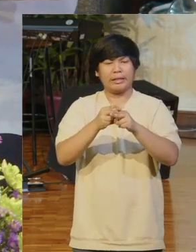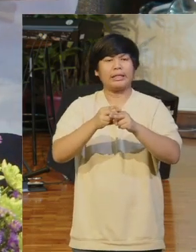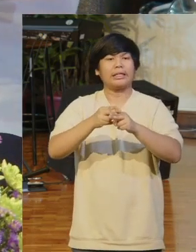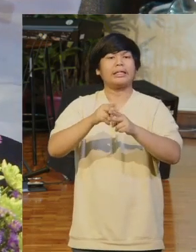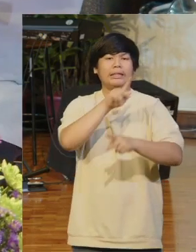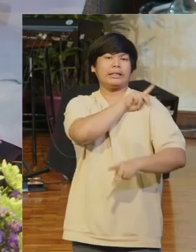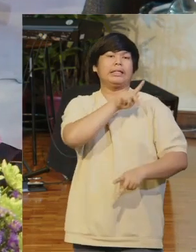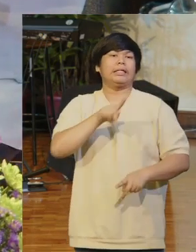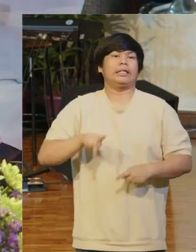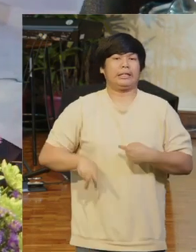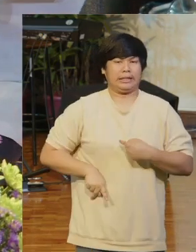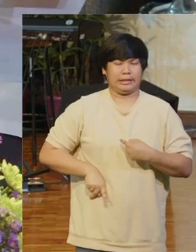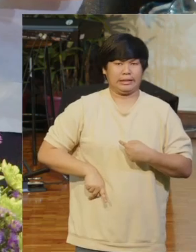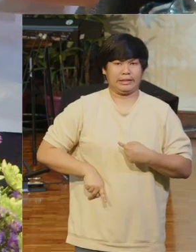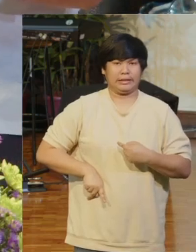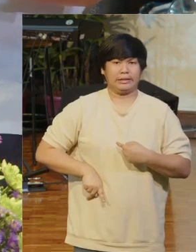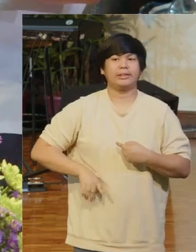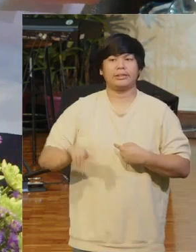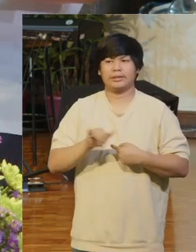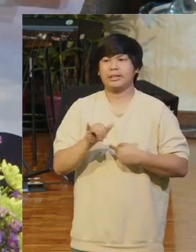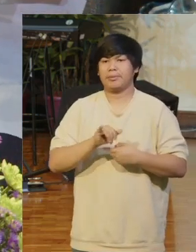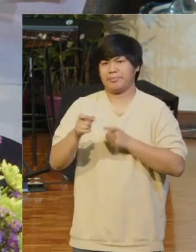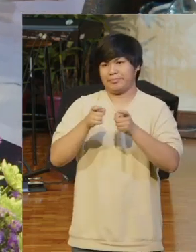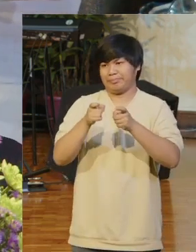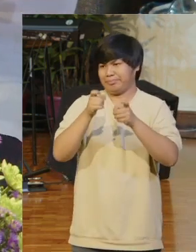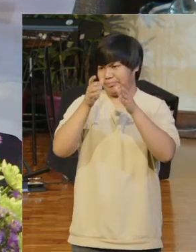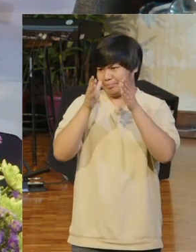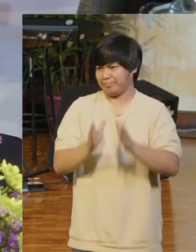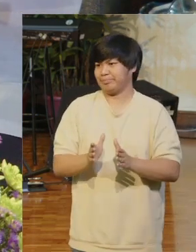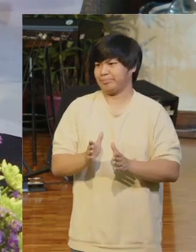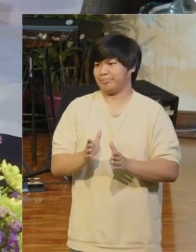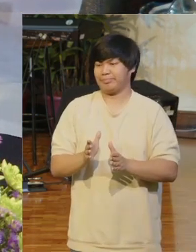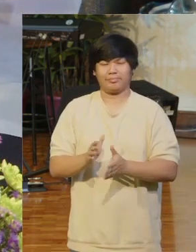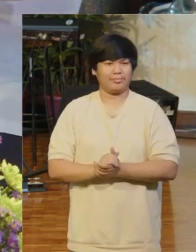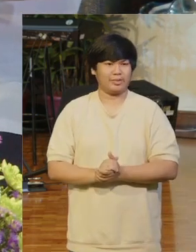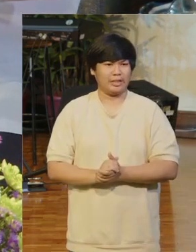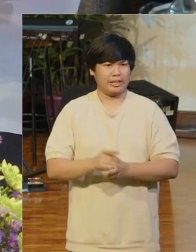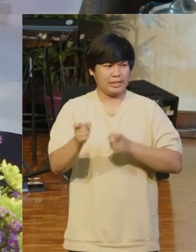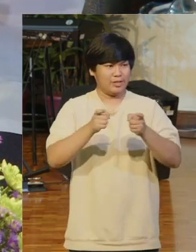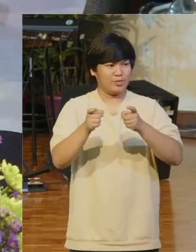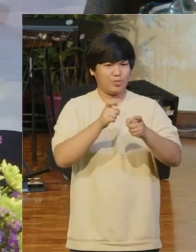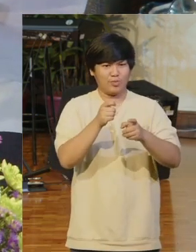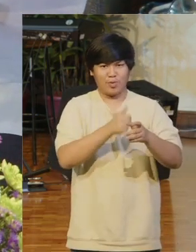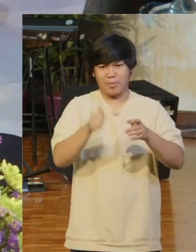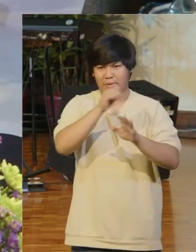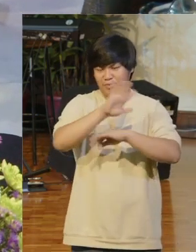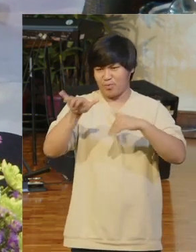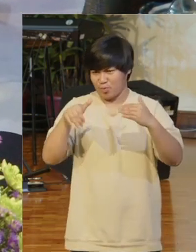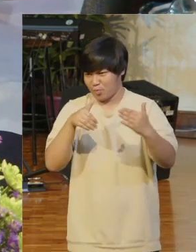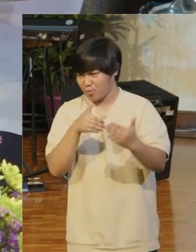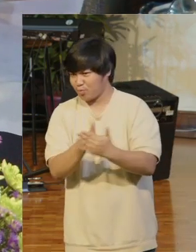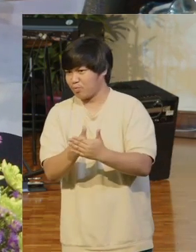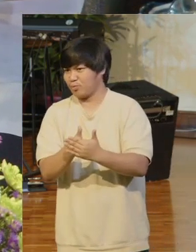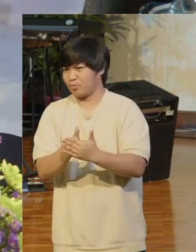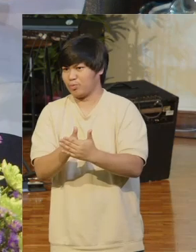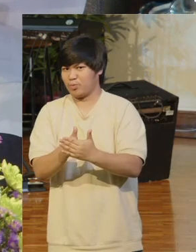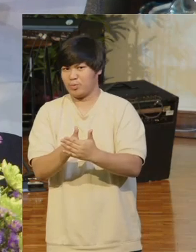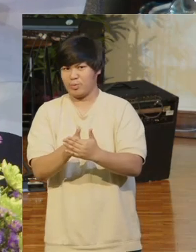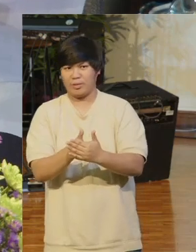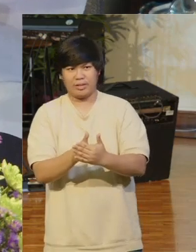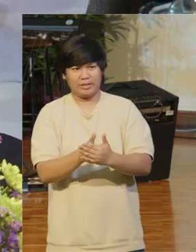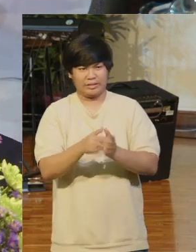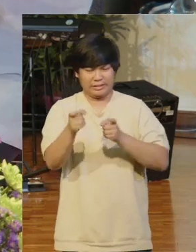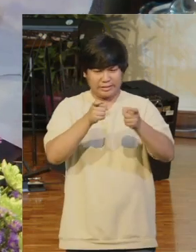ng Diyos sa lahat. Paghahari sa lahat. Yan po ang ibig sabihin